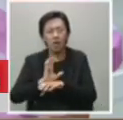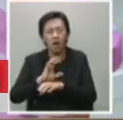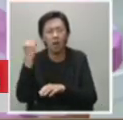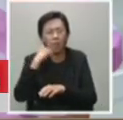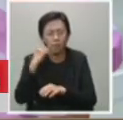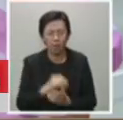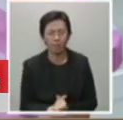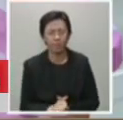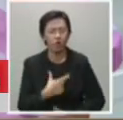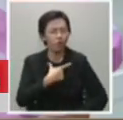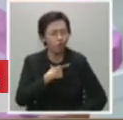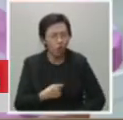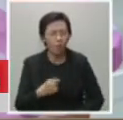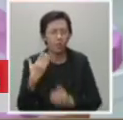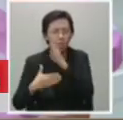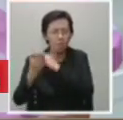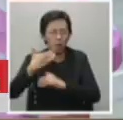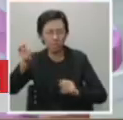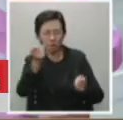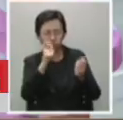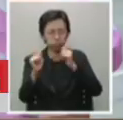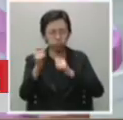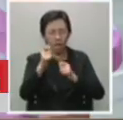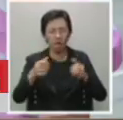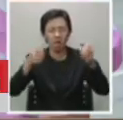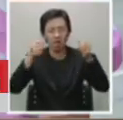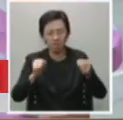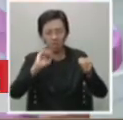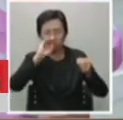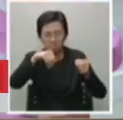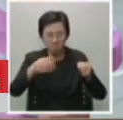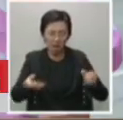หนังประวัติศาสตร์ครับดูนเรศวรดู